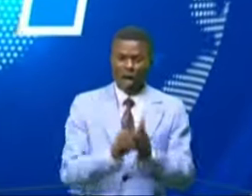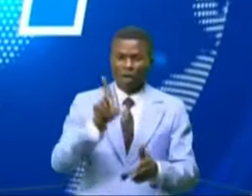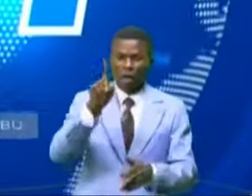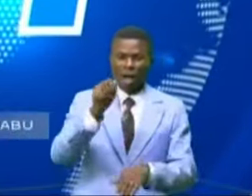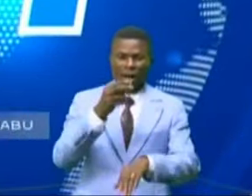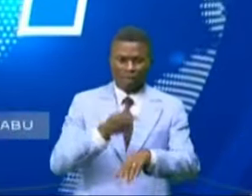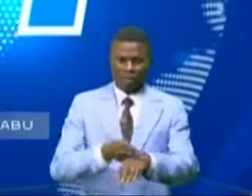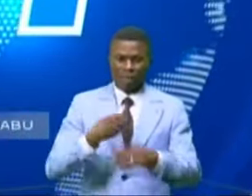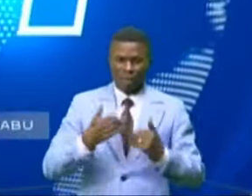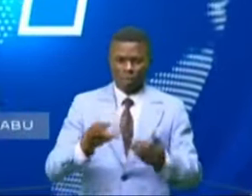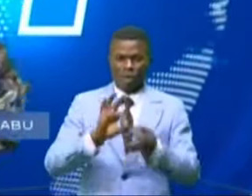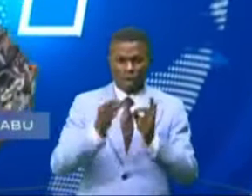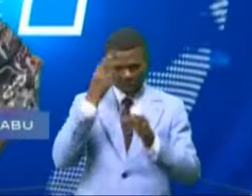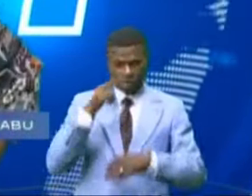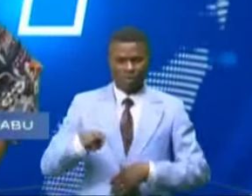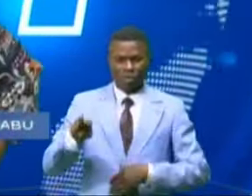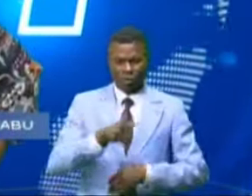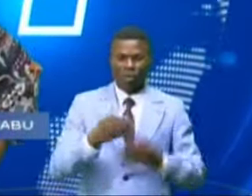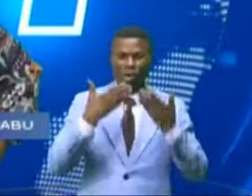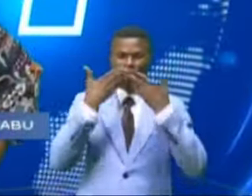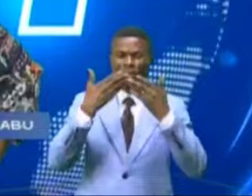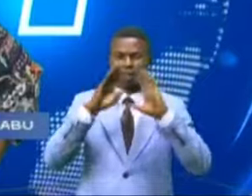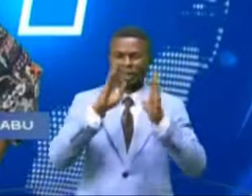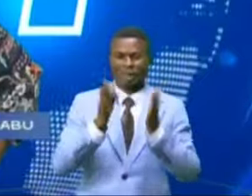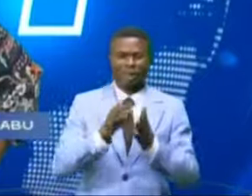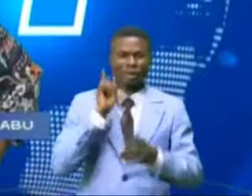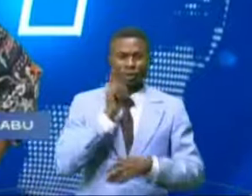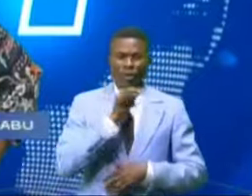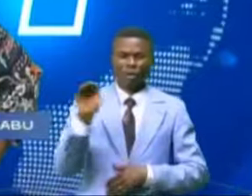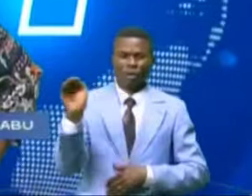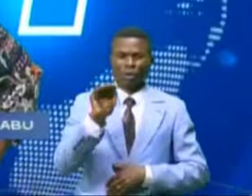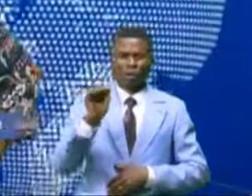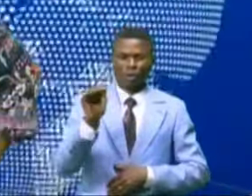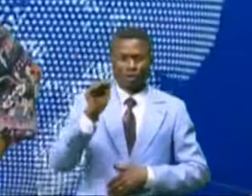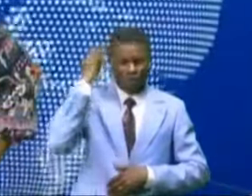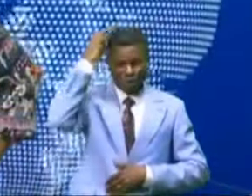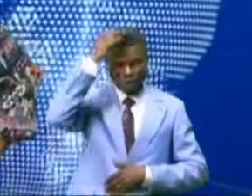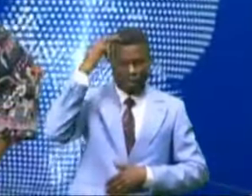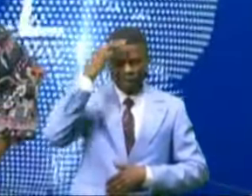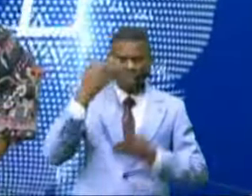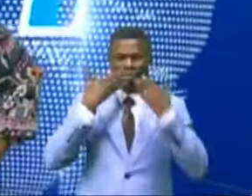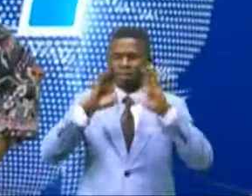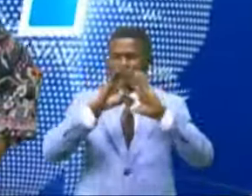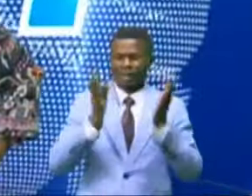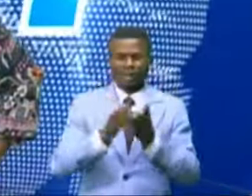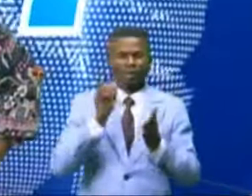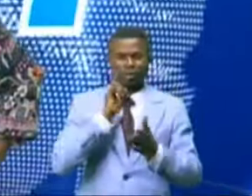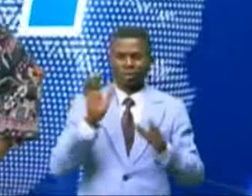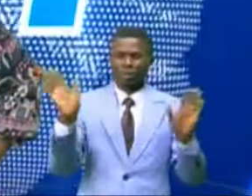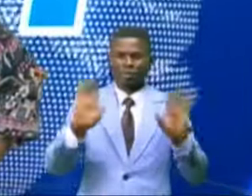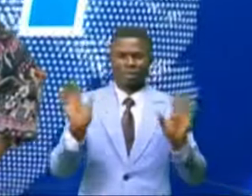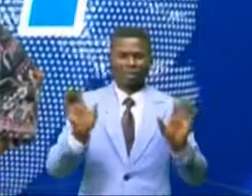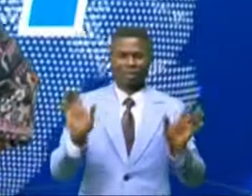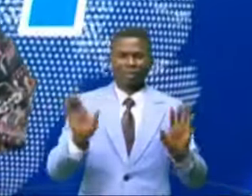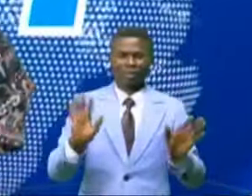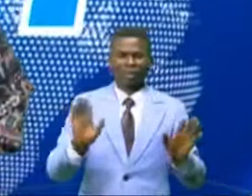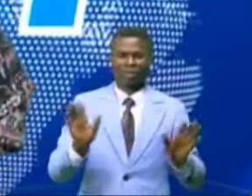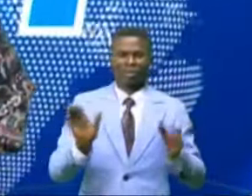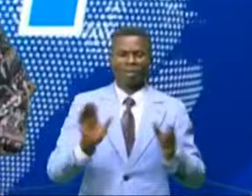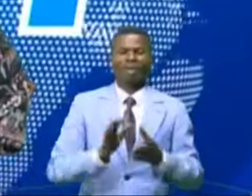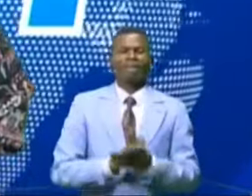sa rédaction. Nancy Odia va prendre la main à 20h pour la suite de l'actualité. Merci d'avoir été de nôtre. Au revoir.